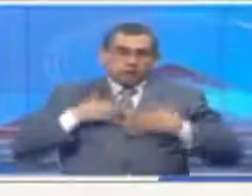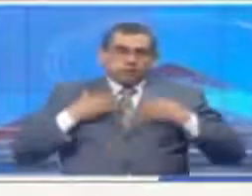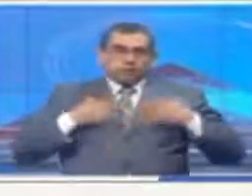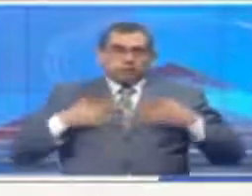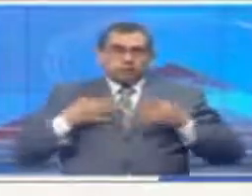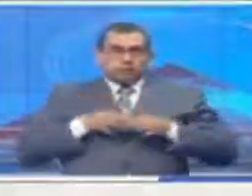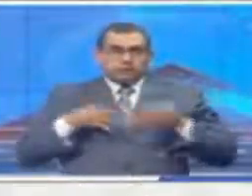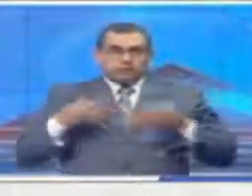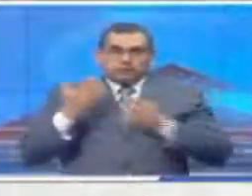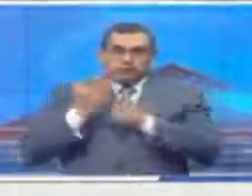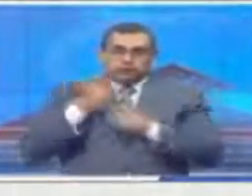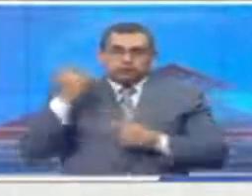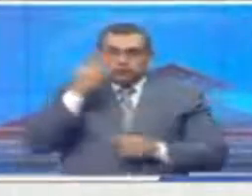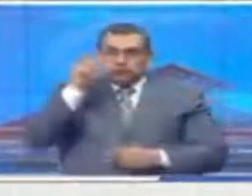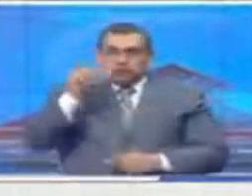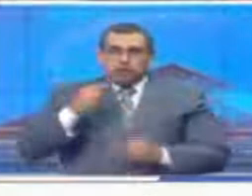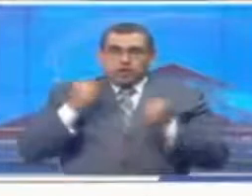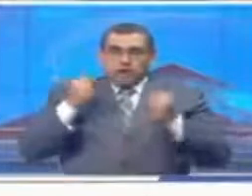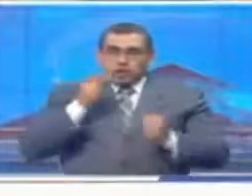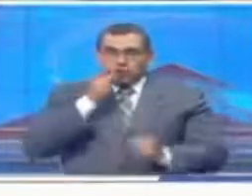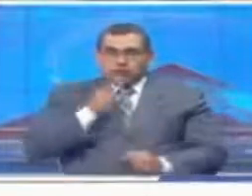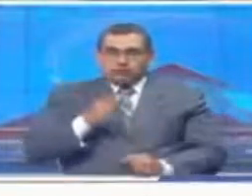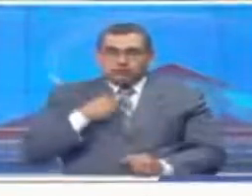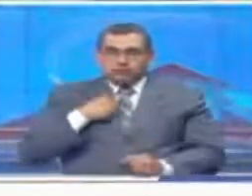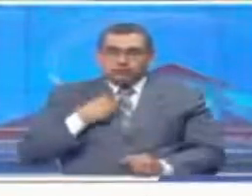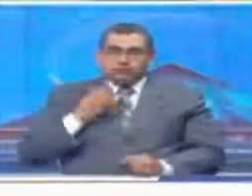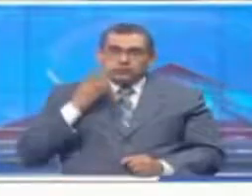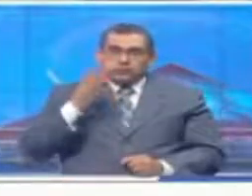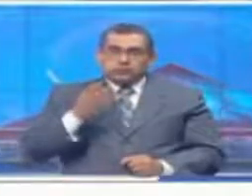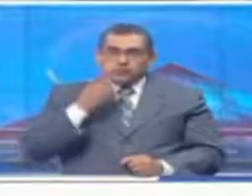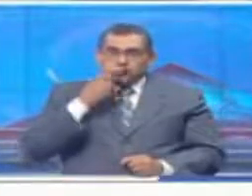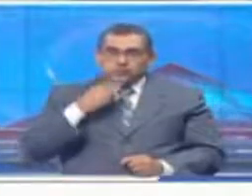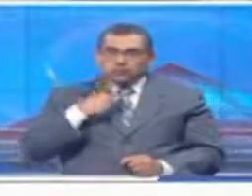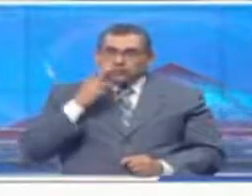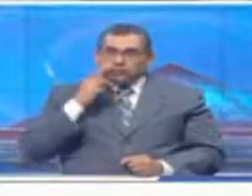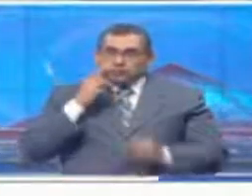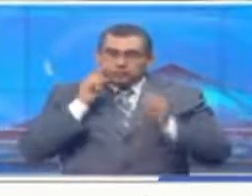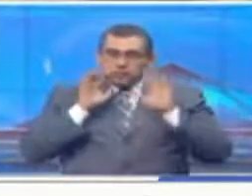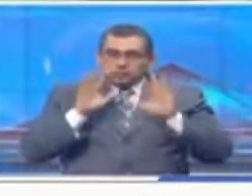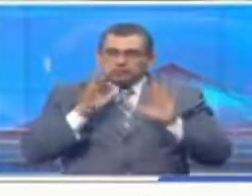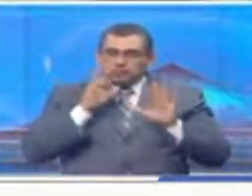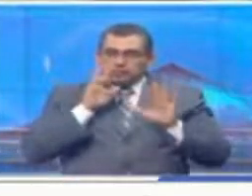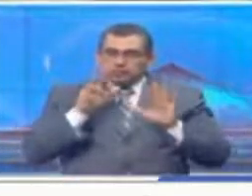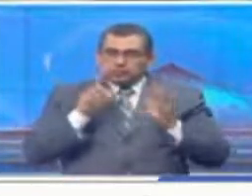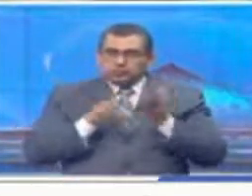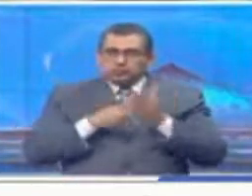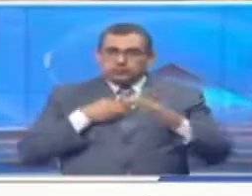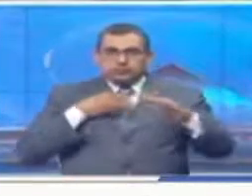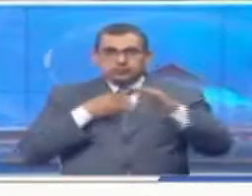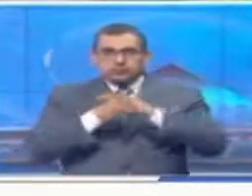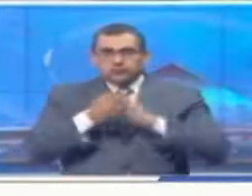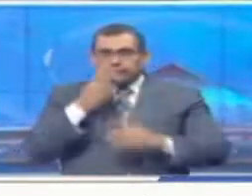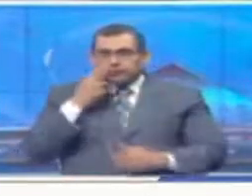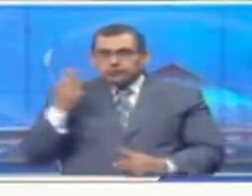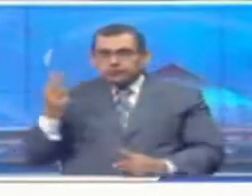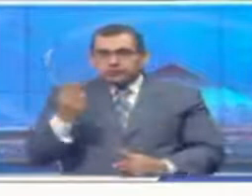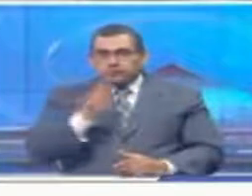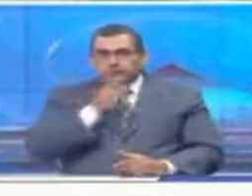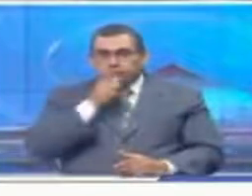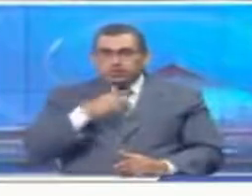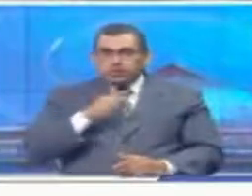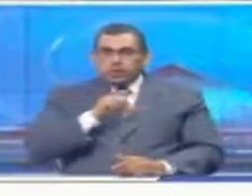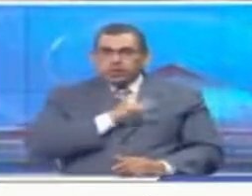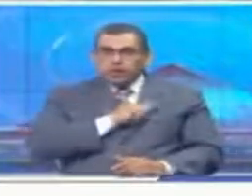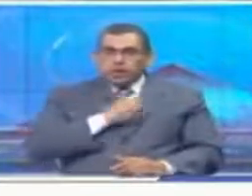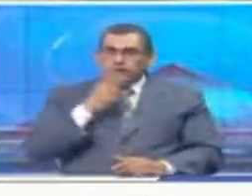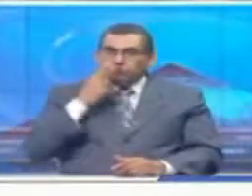لطلبة كلية الشرطة. لما جيت حصل لي صدمة إيجابية، يعني حقيقي لما دخلنا جوه وقعدت جنب الطلبة